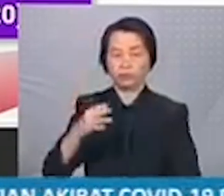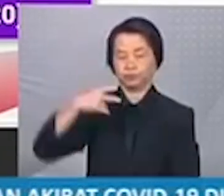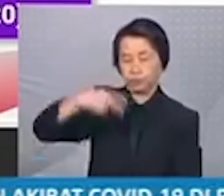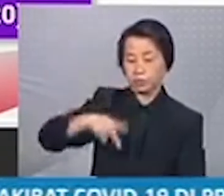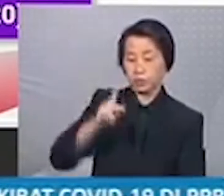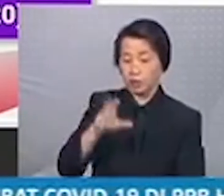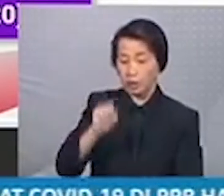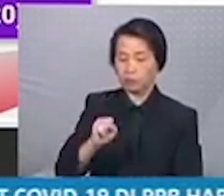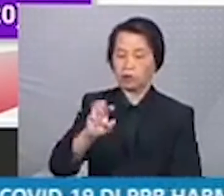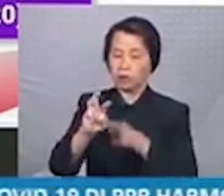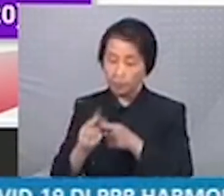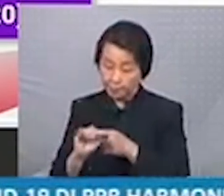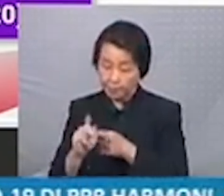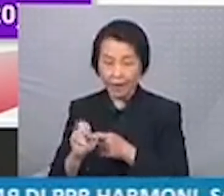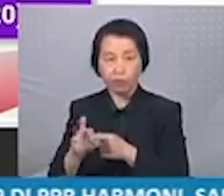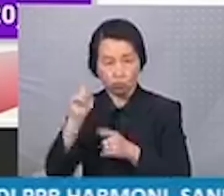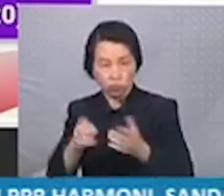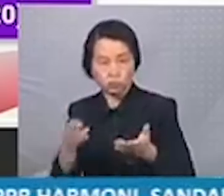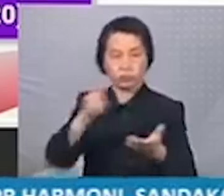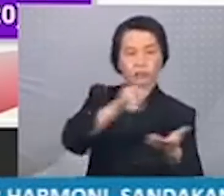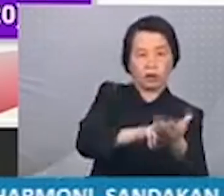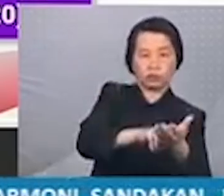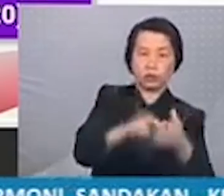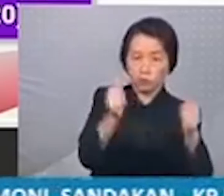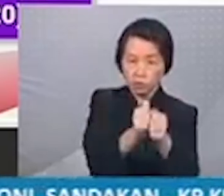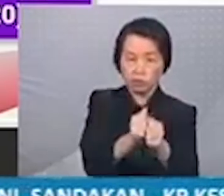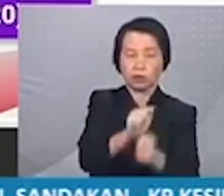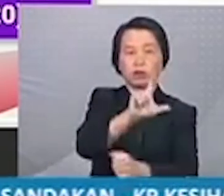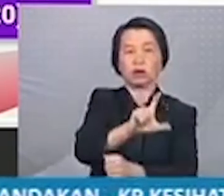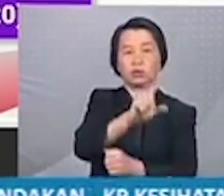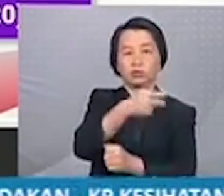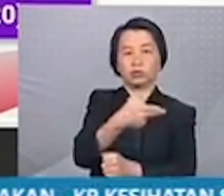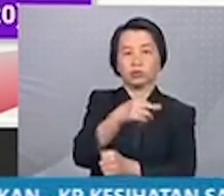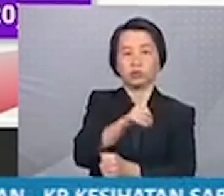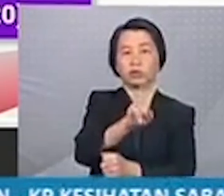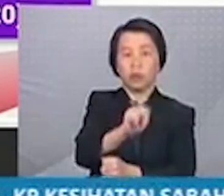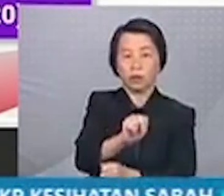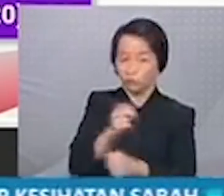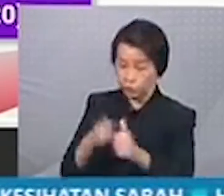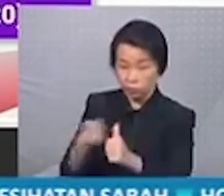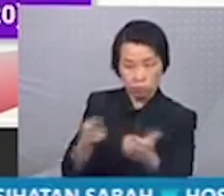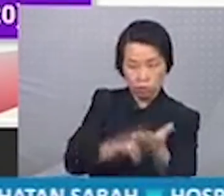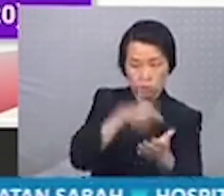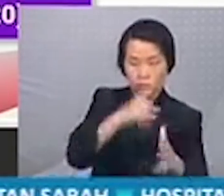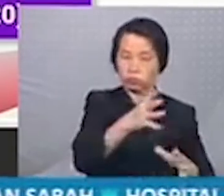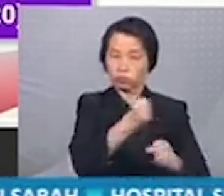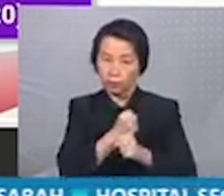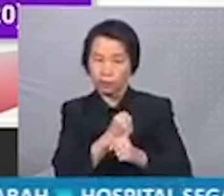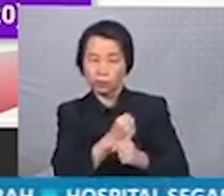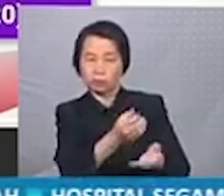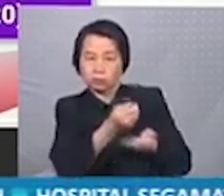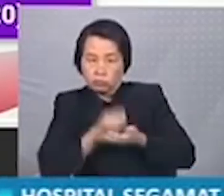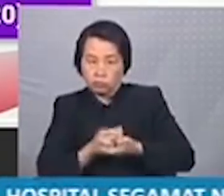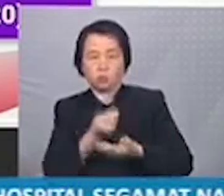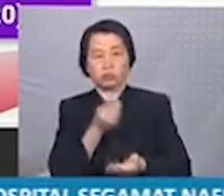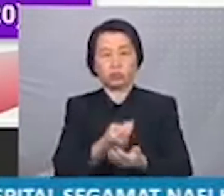micro penuh mendaftar dengan lembaga hasil dalam negeri l SDN untuk menempati kemudahan ini